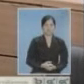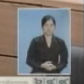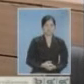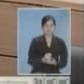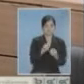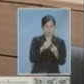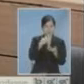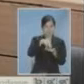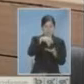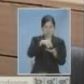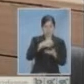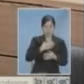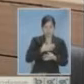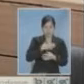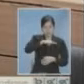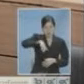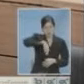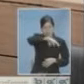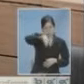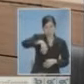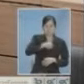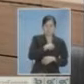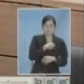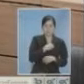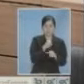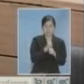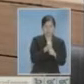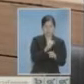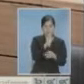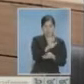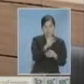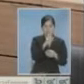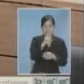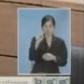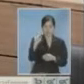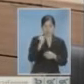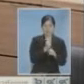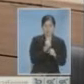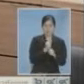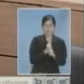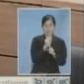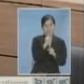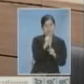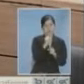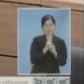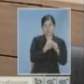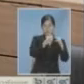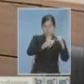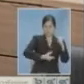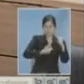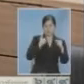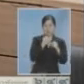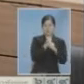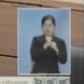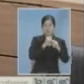คือสิ่งที่พวกเราเนี่ยอยากเห็นว่าการทำงานของสภาเนี่ยทำงานแบบโปร่งใสนะครับถึง